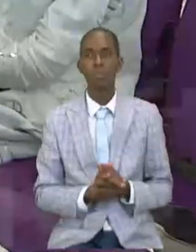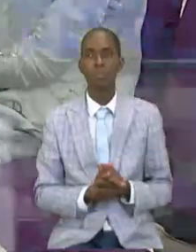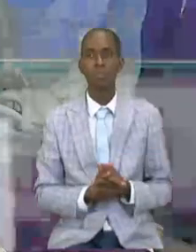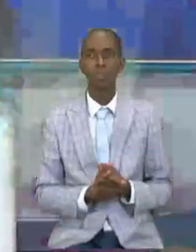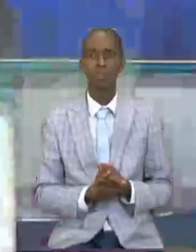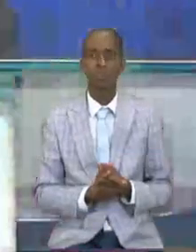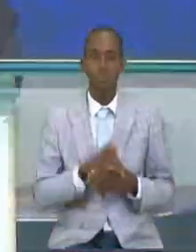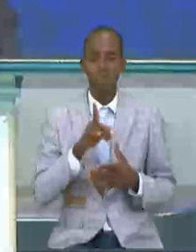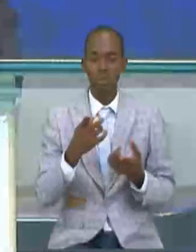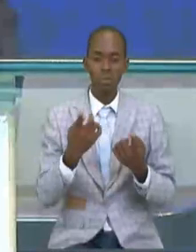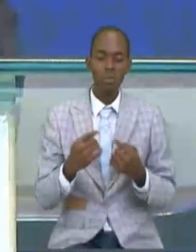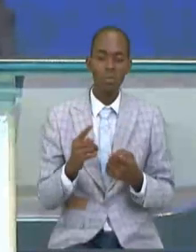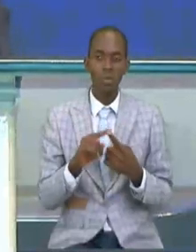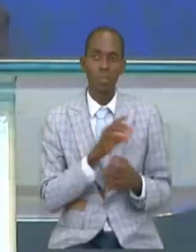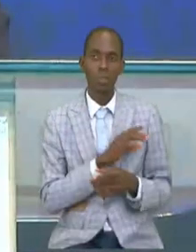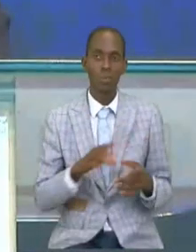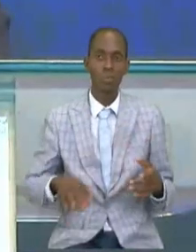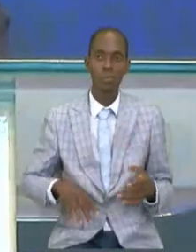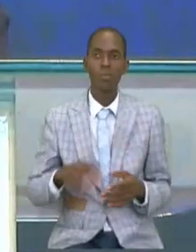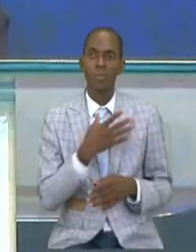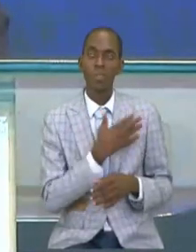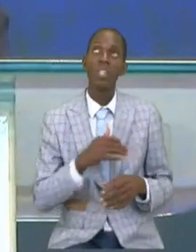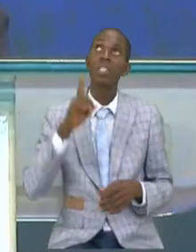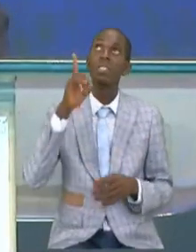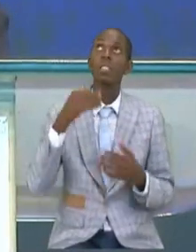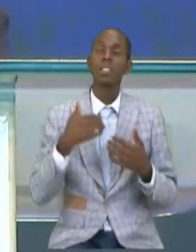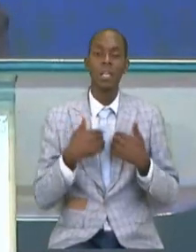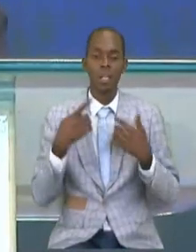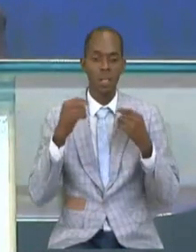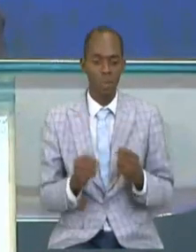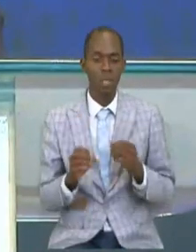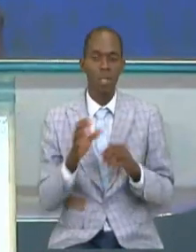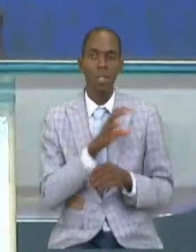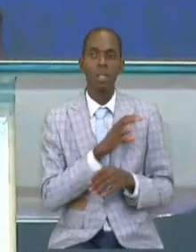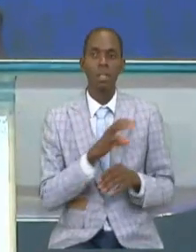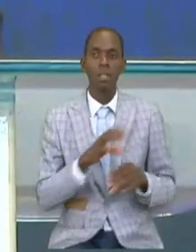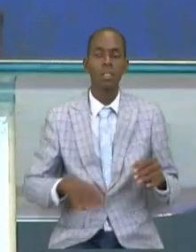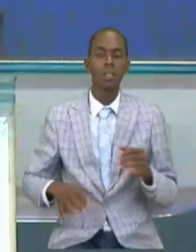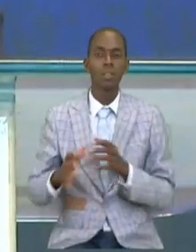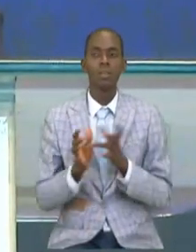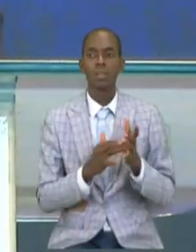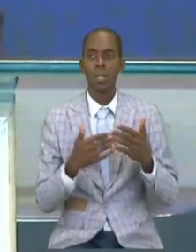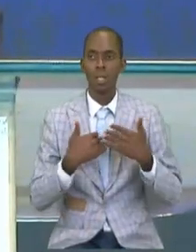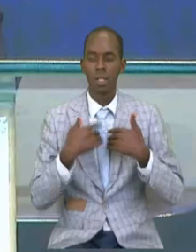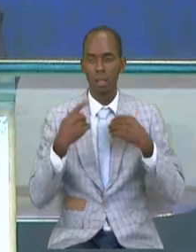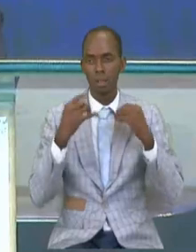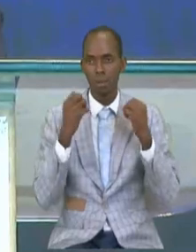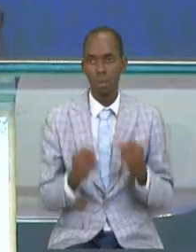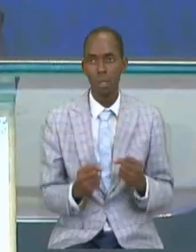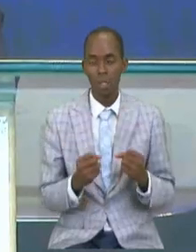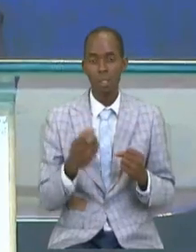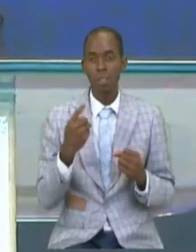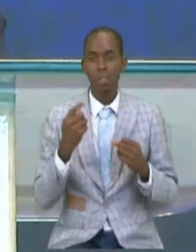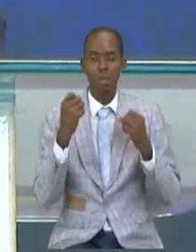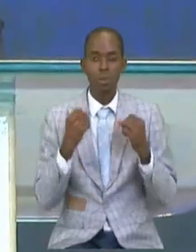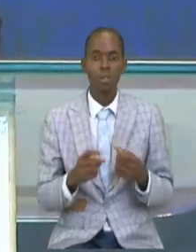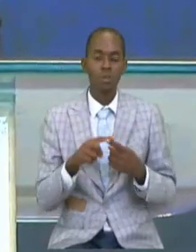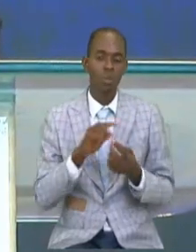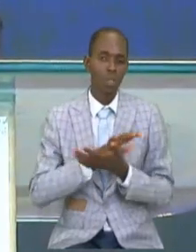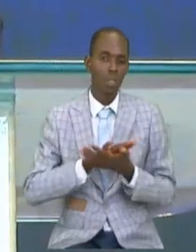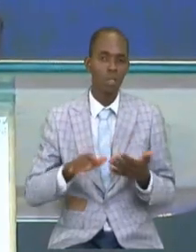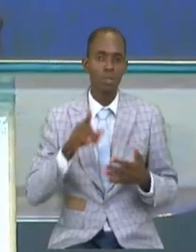Vous savez, tu viens à Christ, il a le pouvoir. Christ, Jésus, a la puissance.